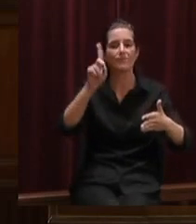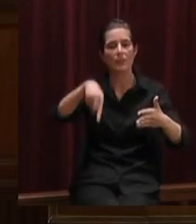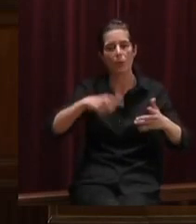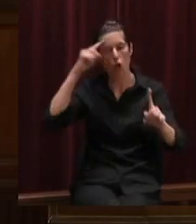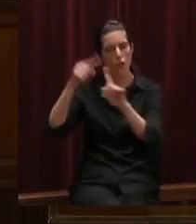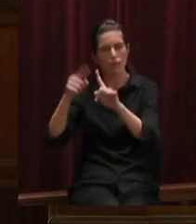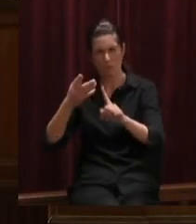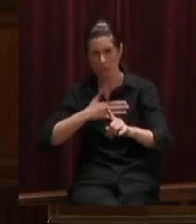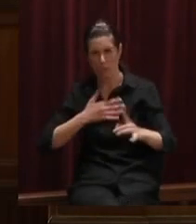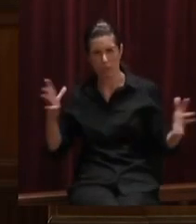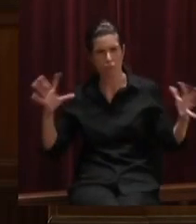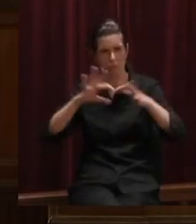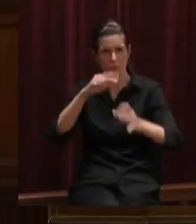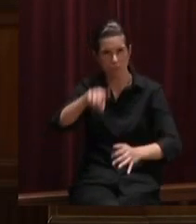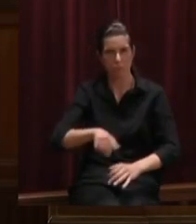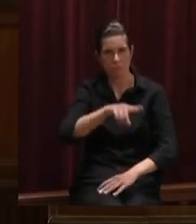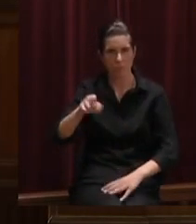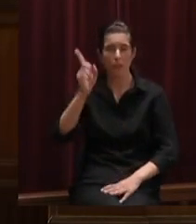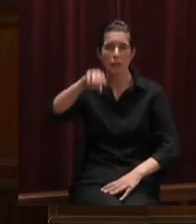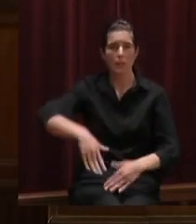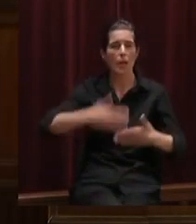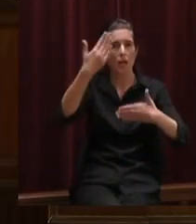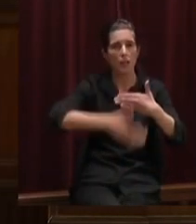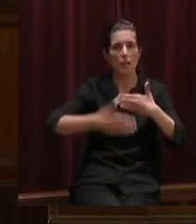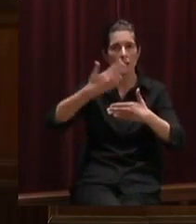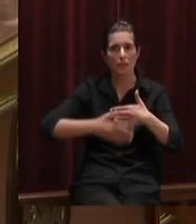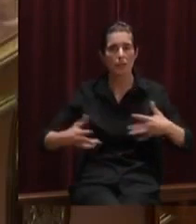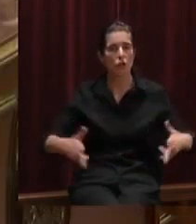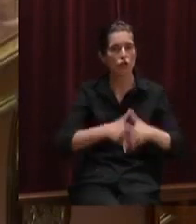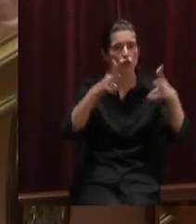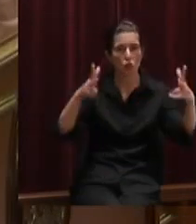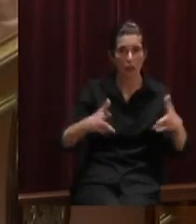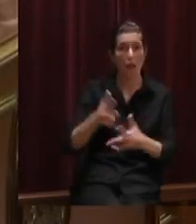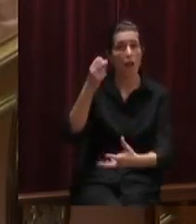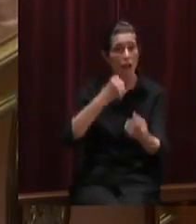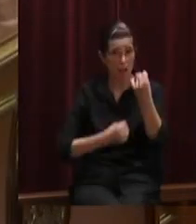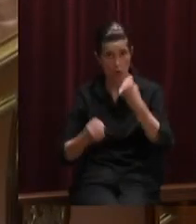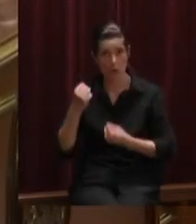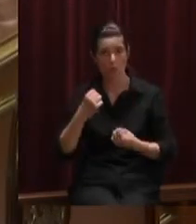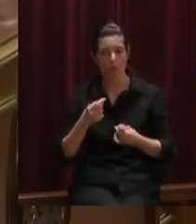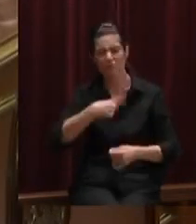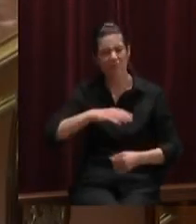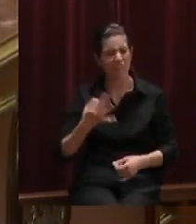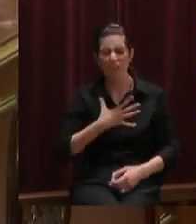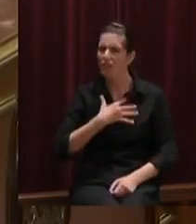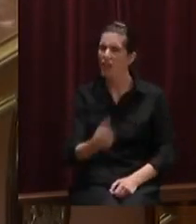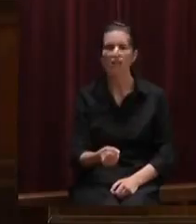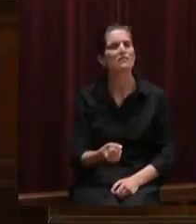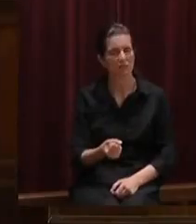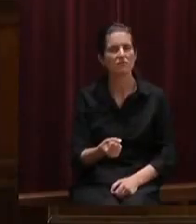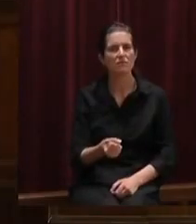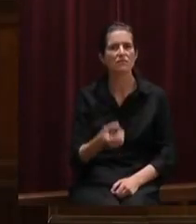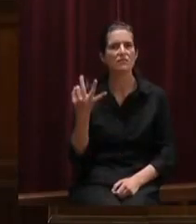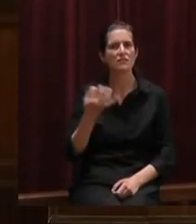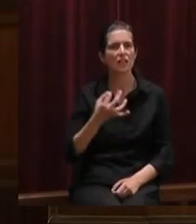un sòtil que sigui sostenible, social i econòmicament. Hem de ser valents. Hem de tenir determinació,